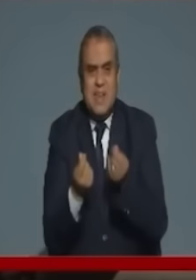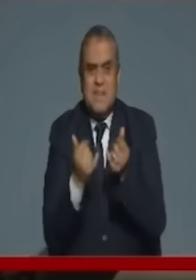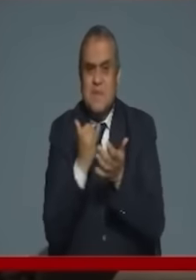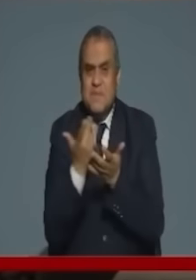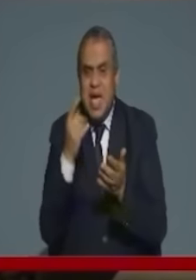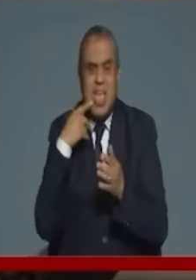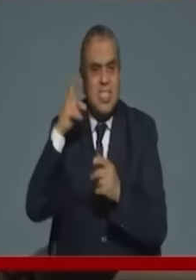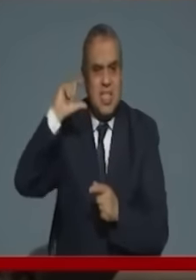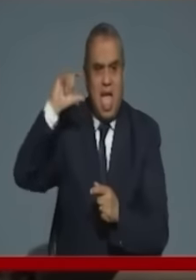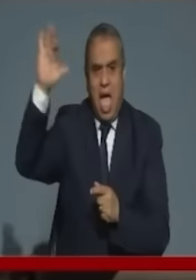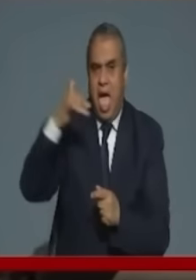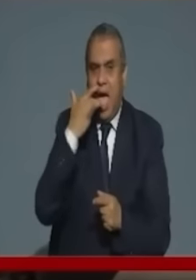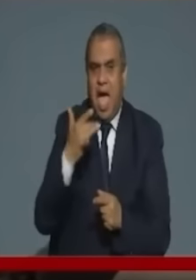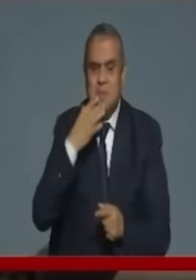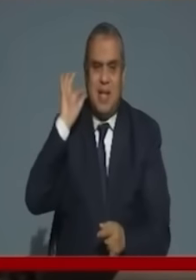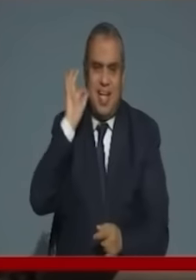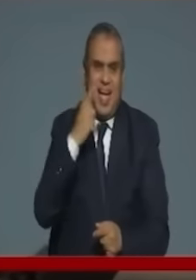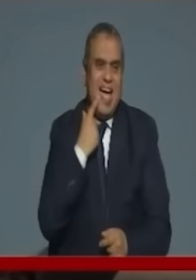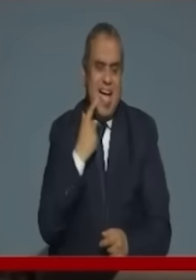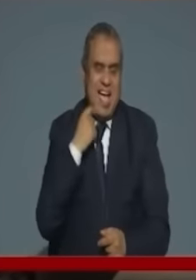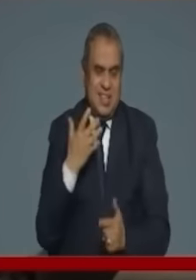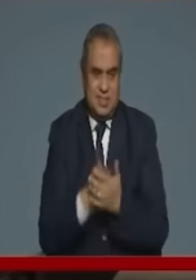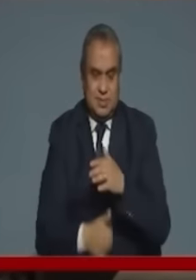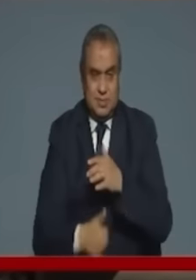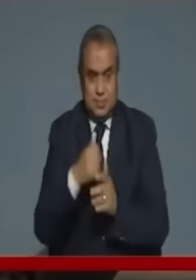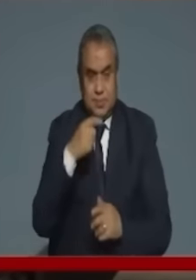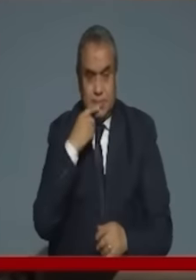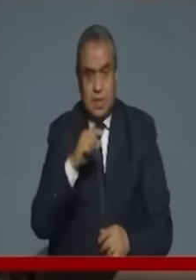طب احنا يا دكتور مصطفى لازم ناخد